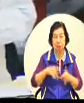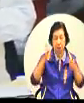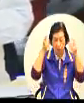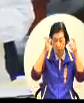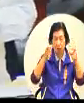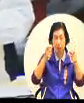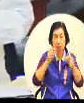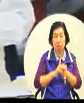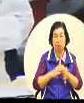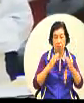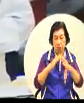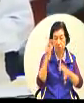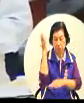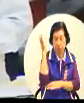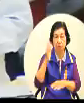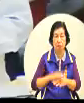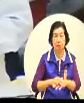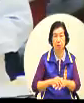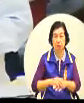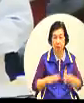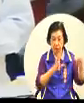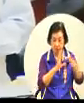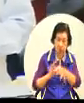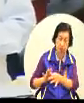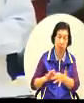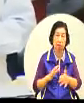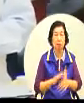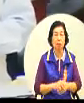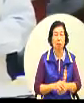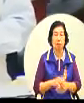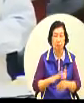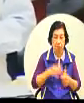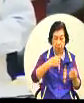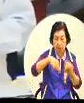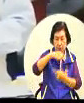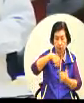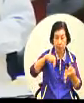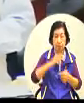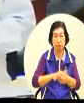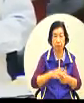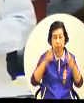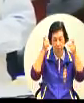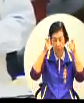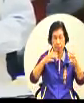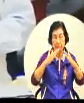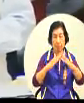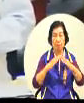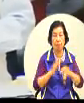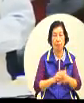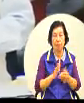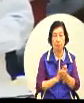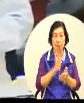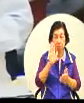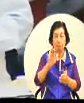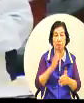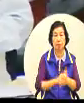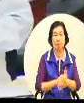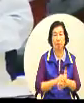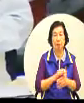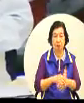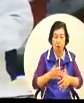延续服务热忱，来转型高雄市未来的愿景。